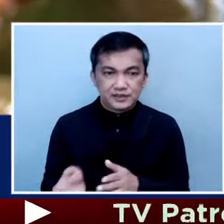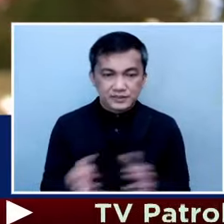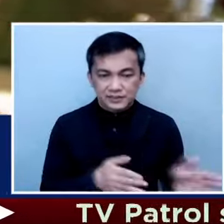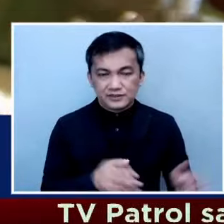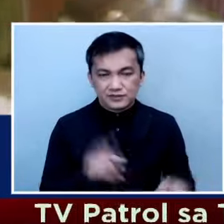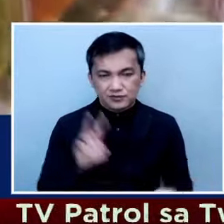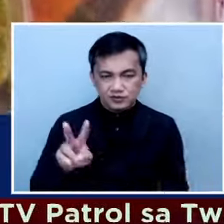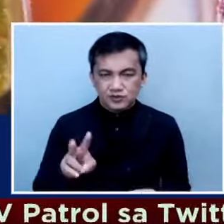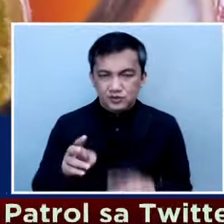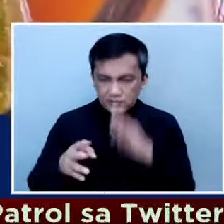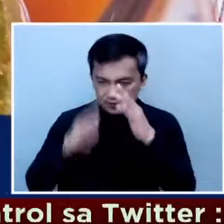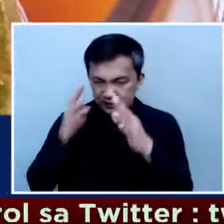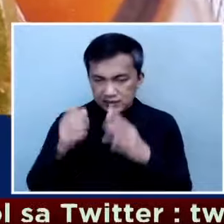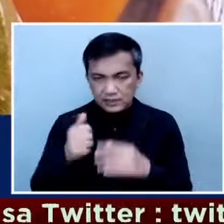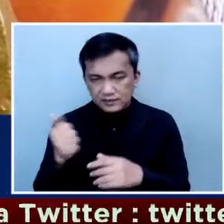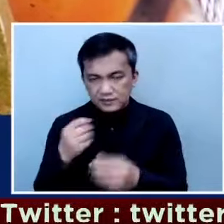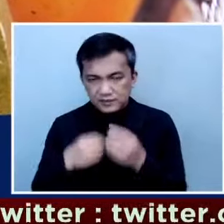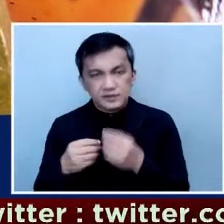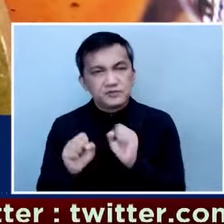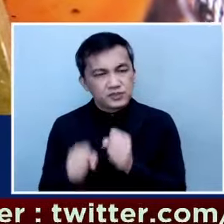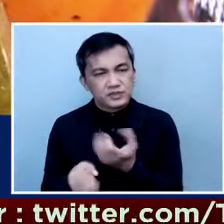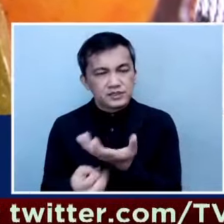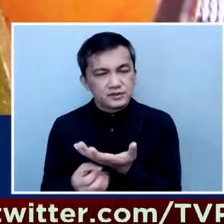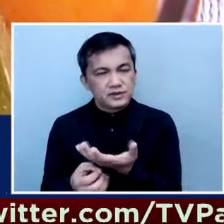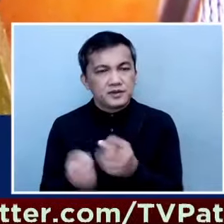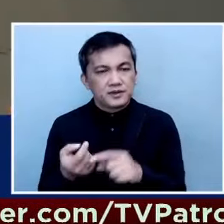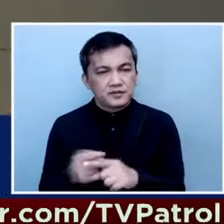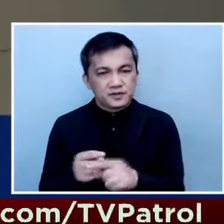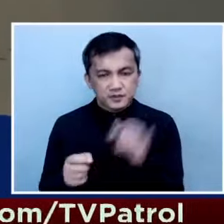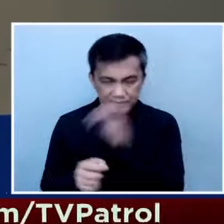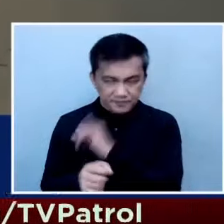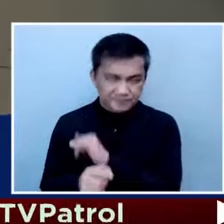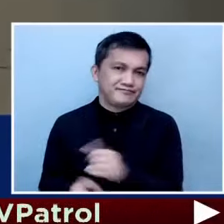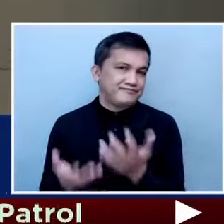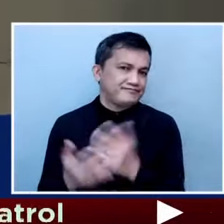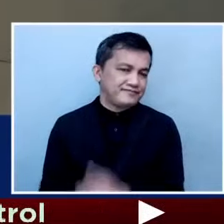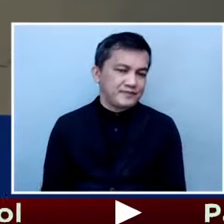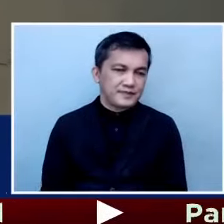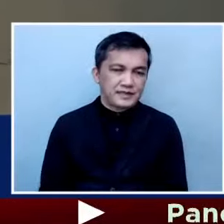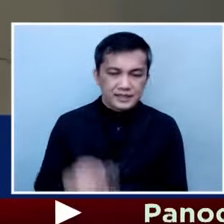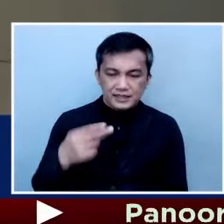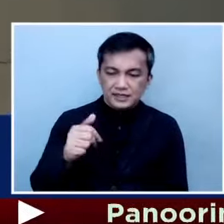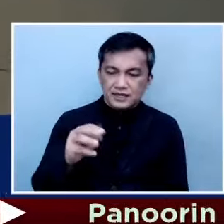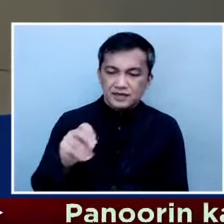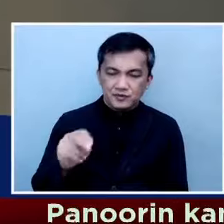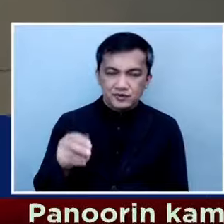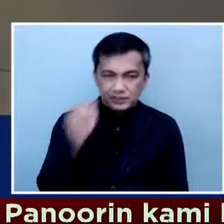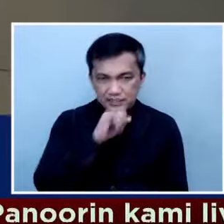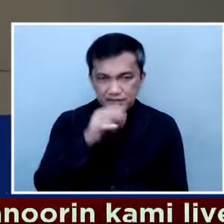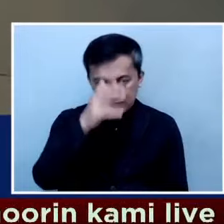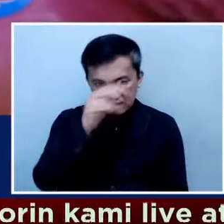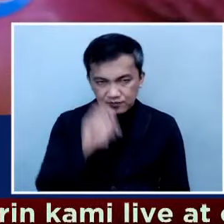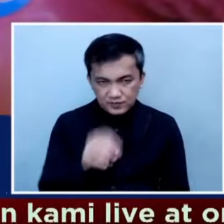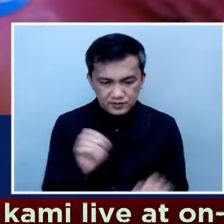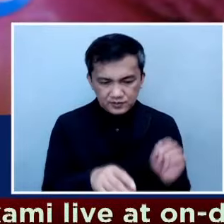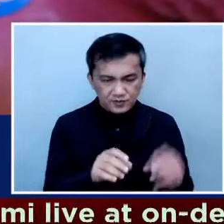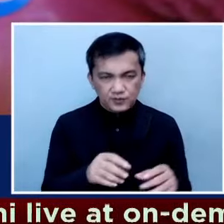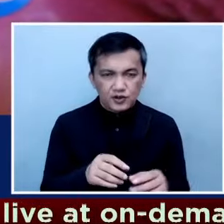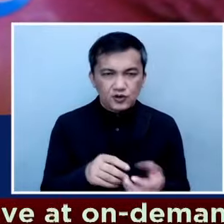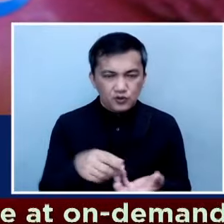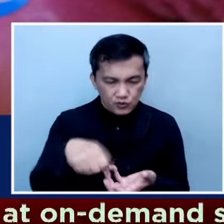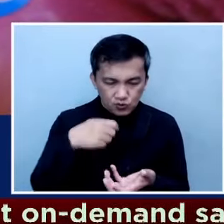pang pagkain na pwedeng lutuin mula sa mga leftover. Ang hamon at tirang manok pwedeng isahog sa sopas. Kung